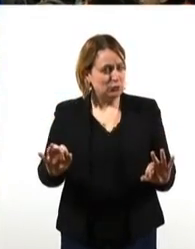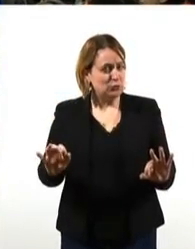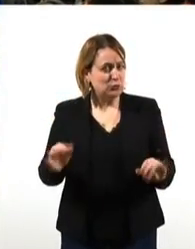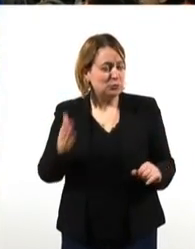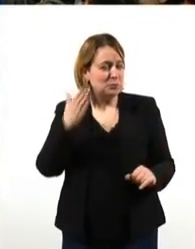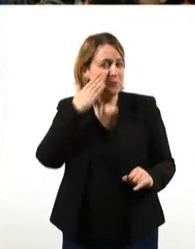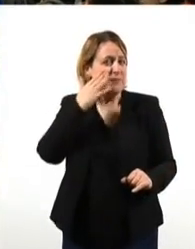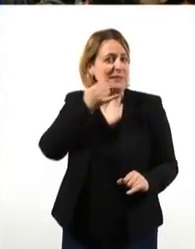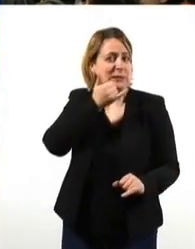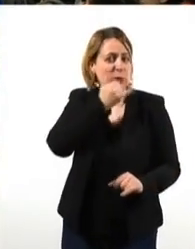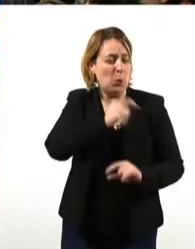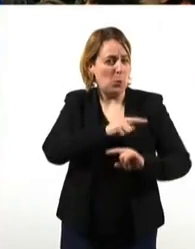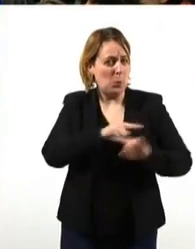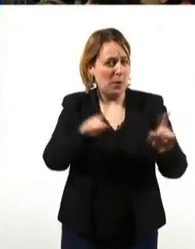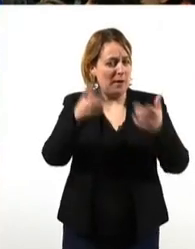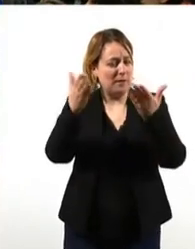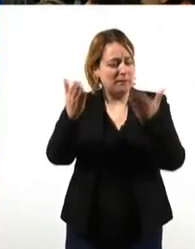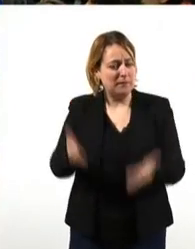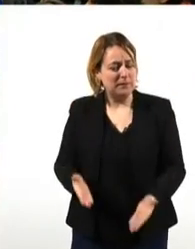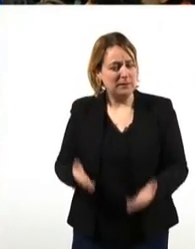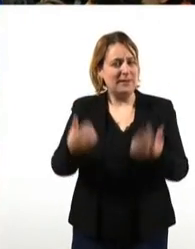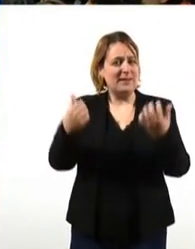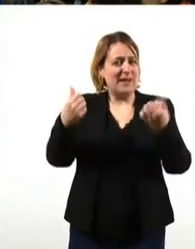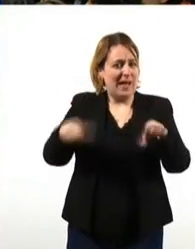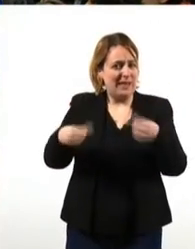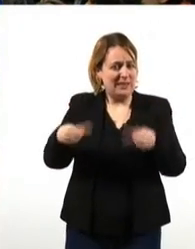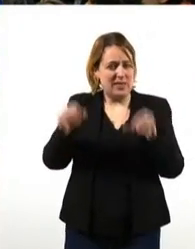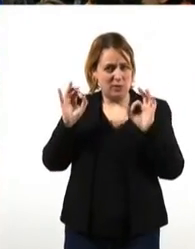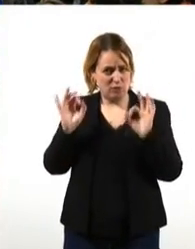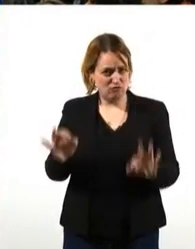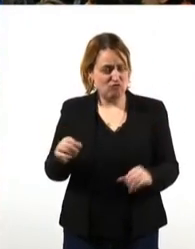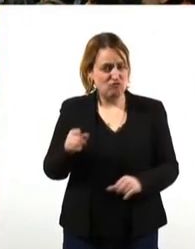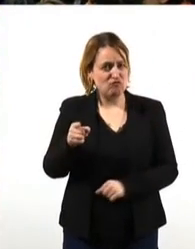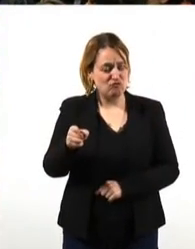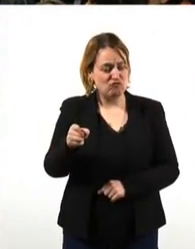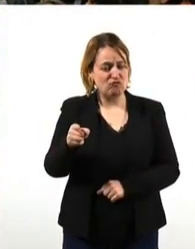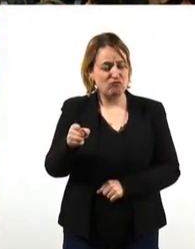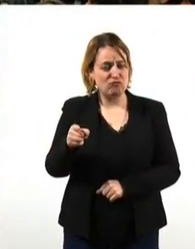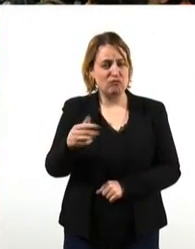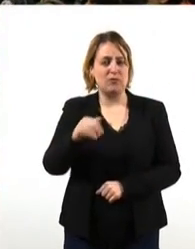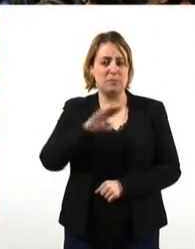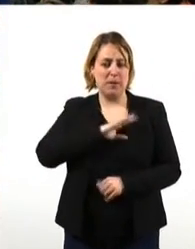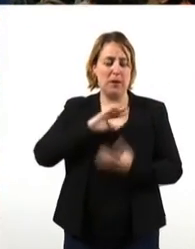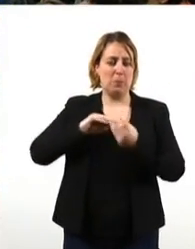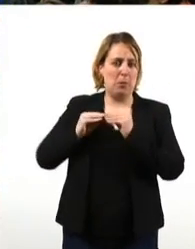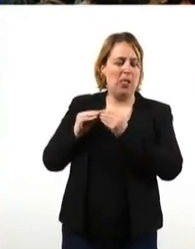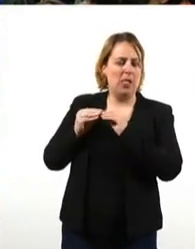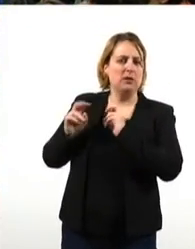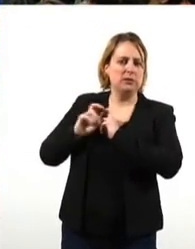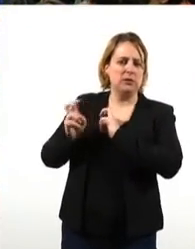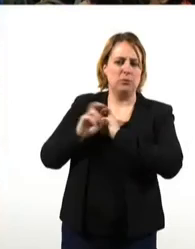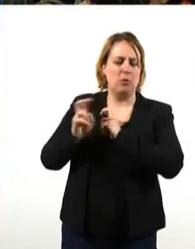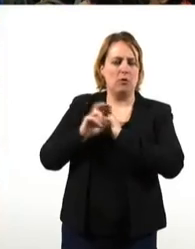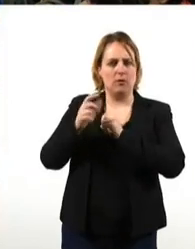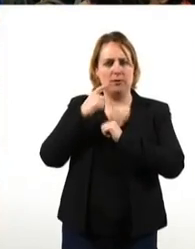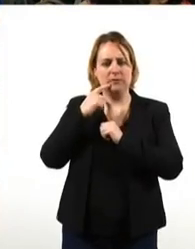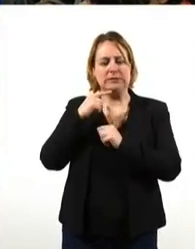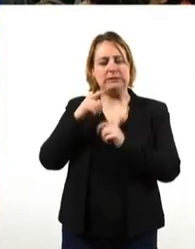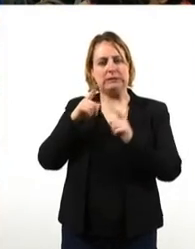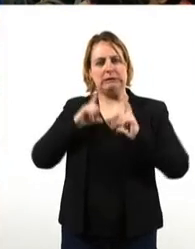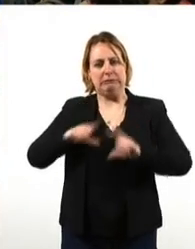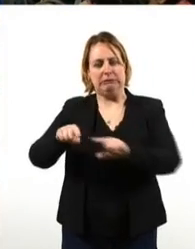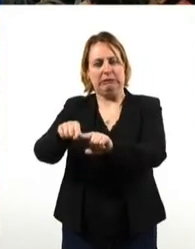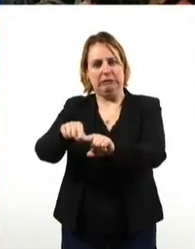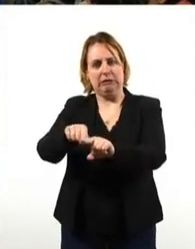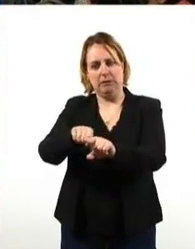part, tu es en internat aujourd'hui, justement, à cause de sujets de transport qui t'éloignent trop de chez tes parents et qui